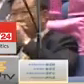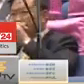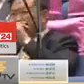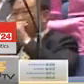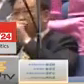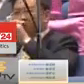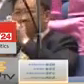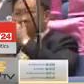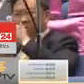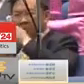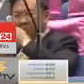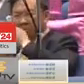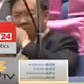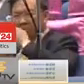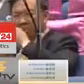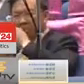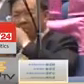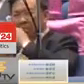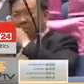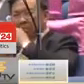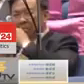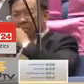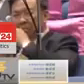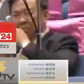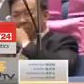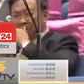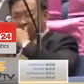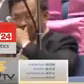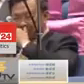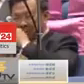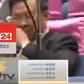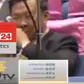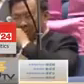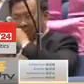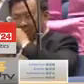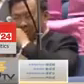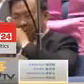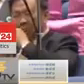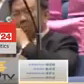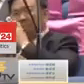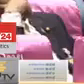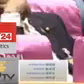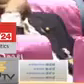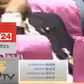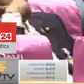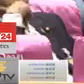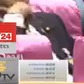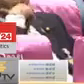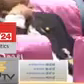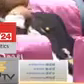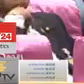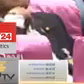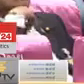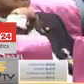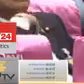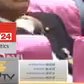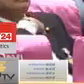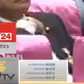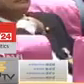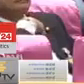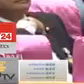างไรแต่ละมือมาอย่างไรแล้วจะอยู่ไปได้สักกี่น้ำเขาก็รู้เ